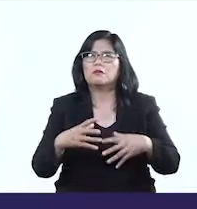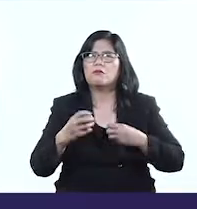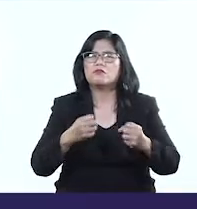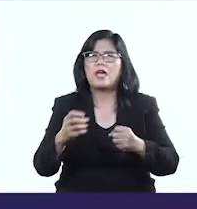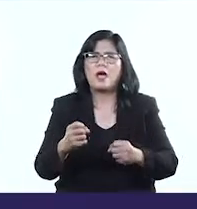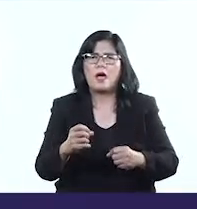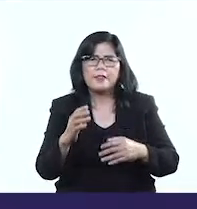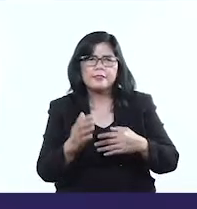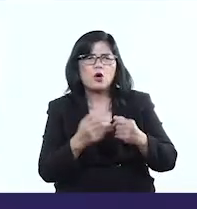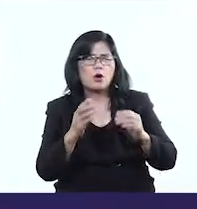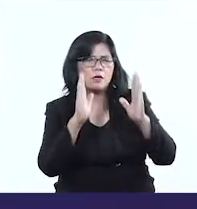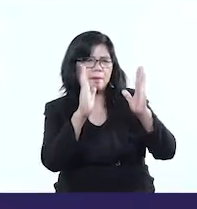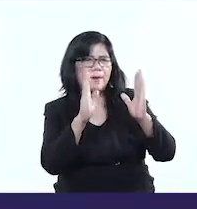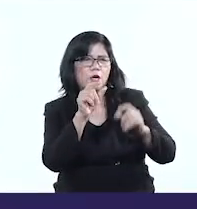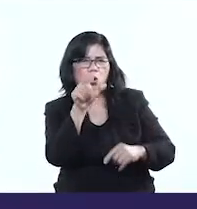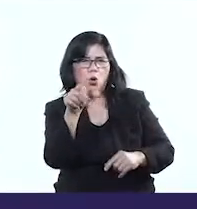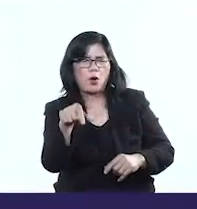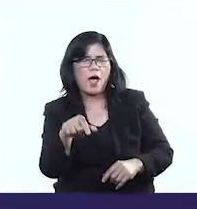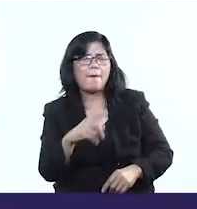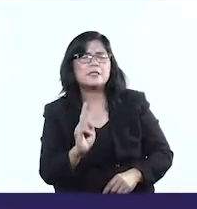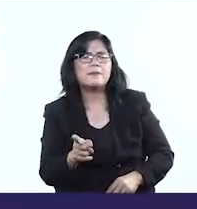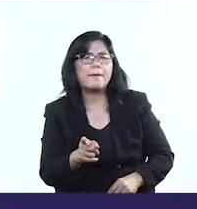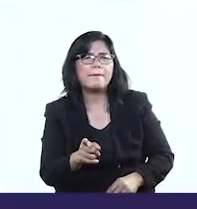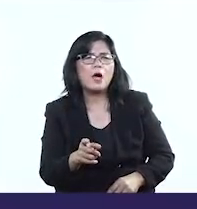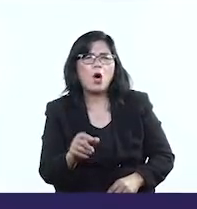didepan semua orang agar yang lain itu pun takut